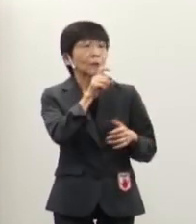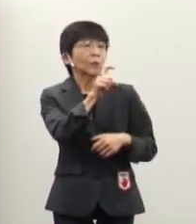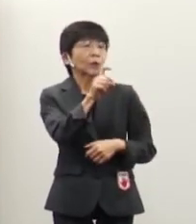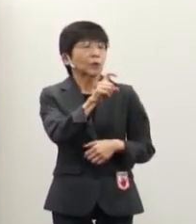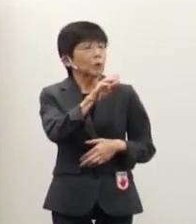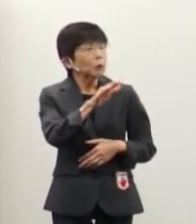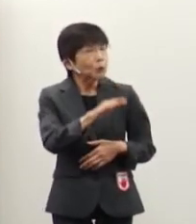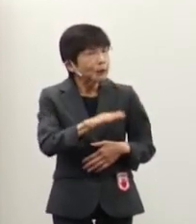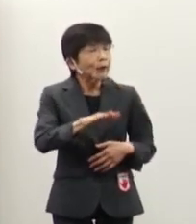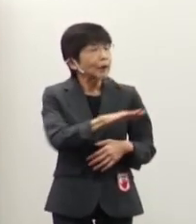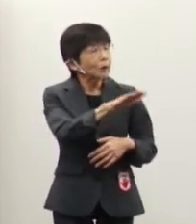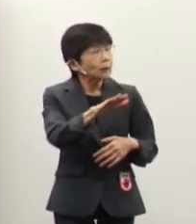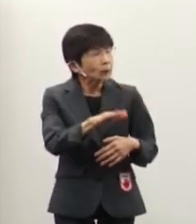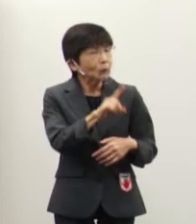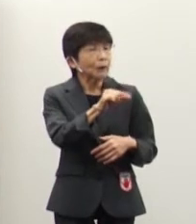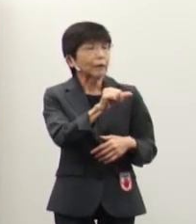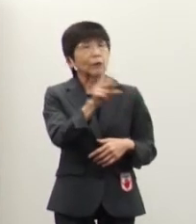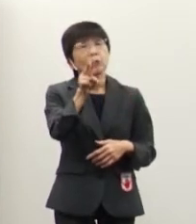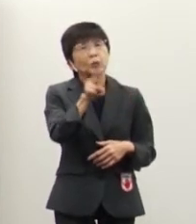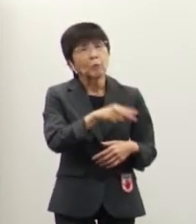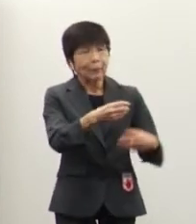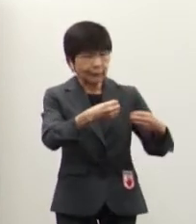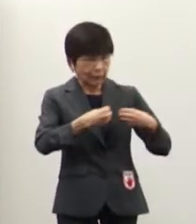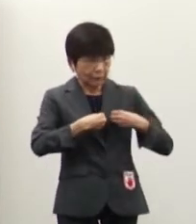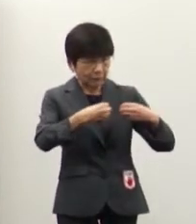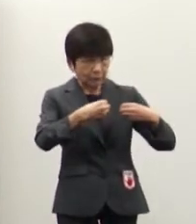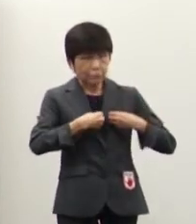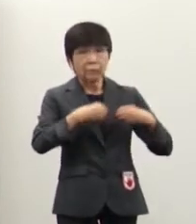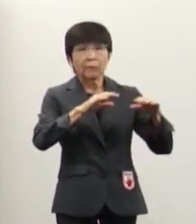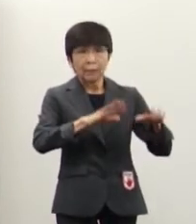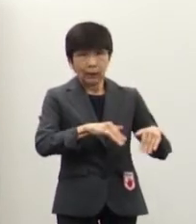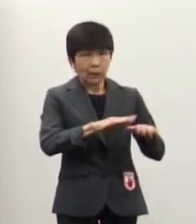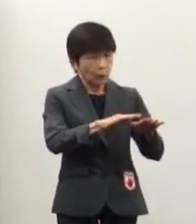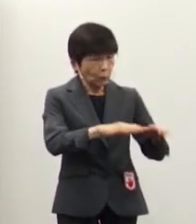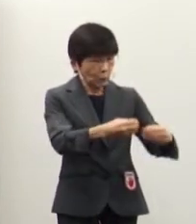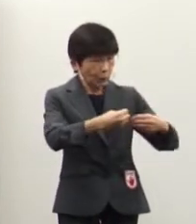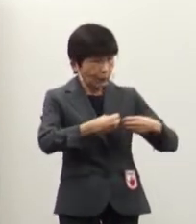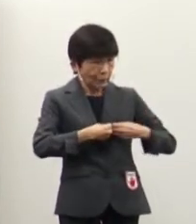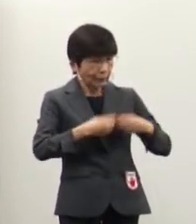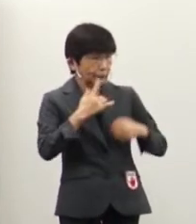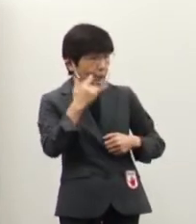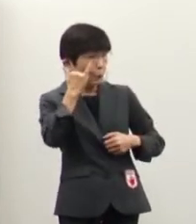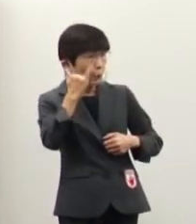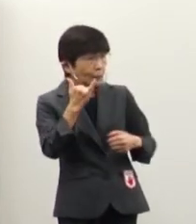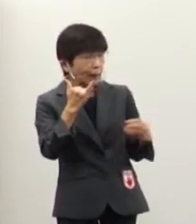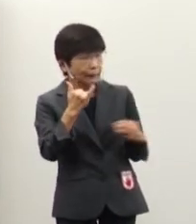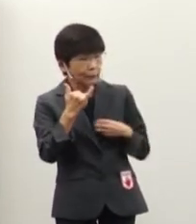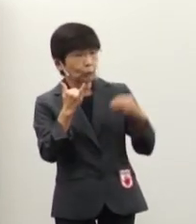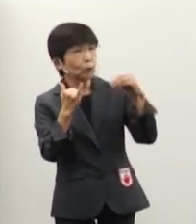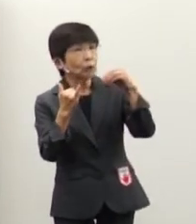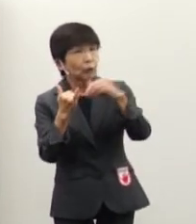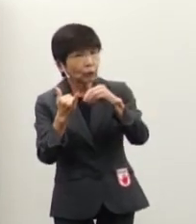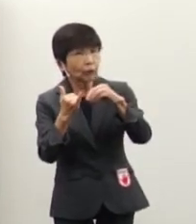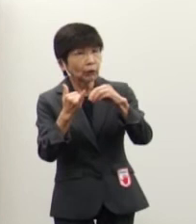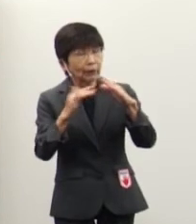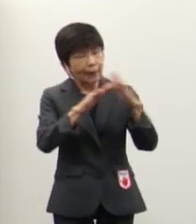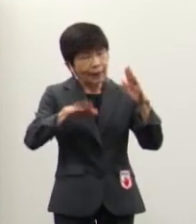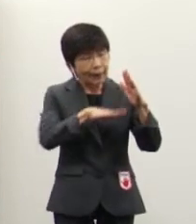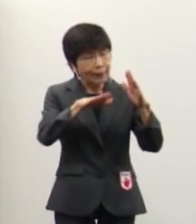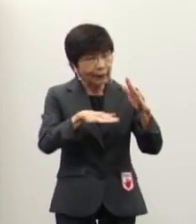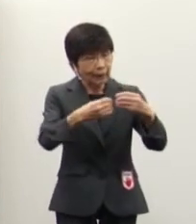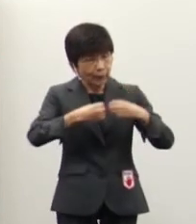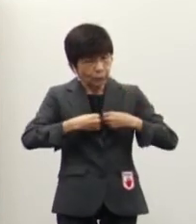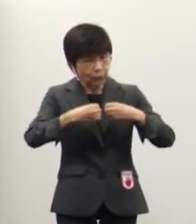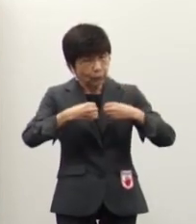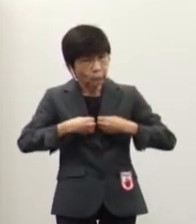満で 15% を占めており、家庭内における感染連鎖のきっかけとなる例が多く見受け